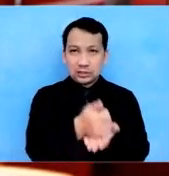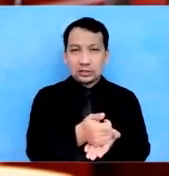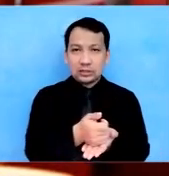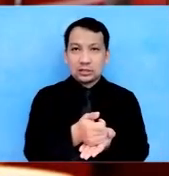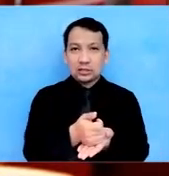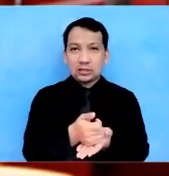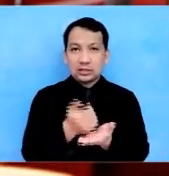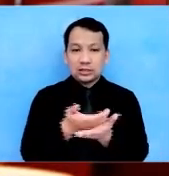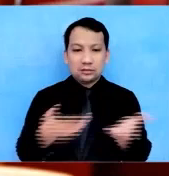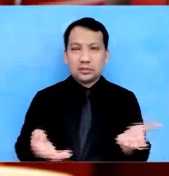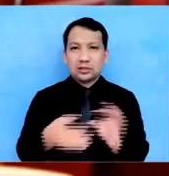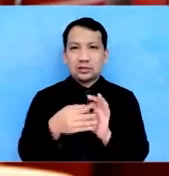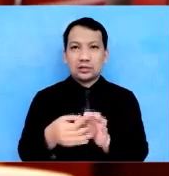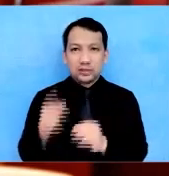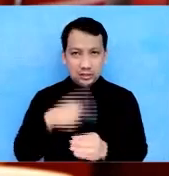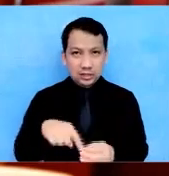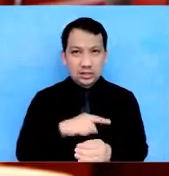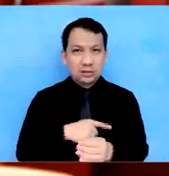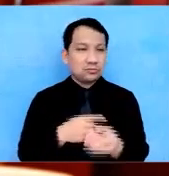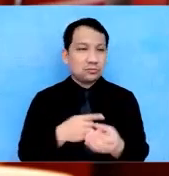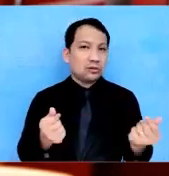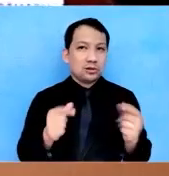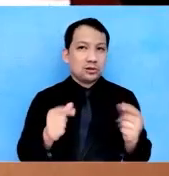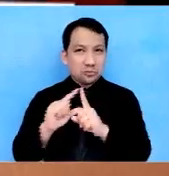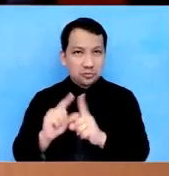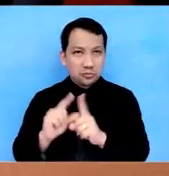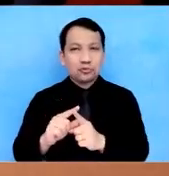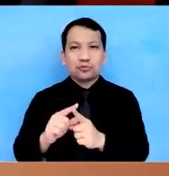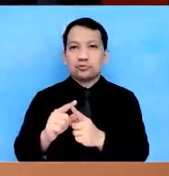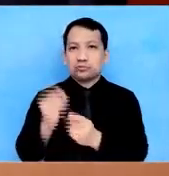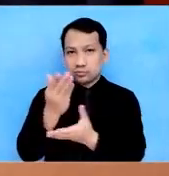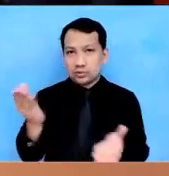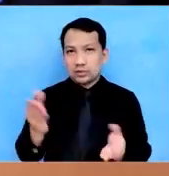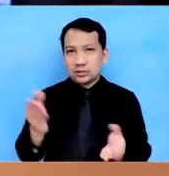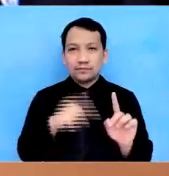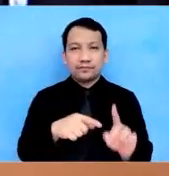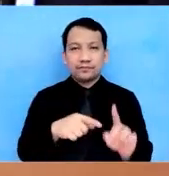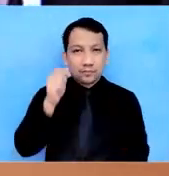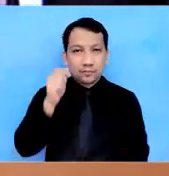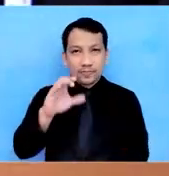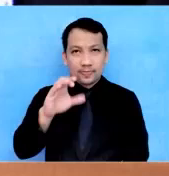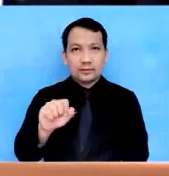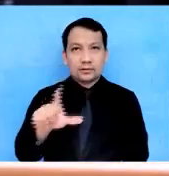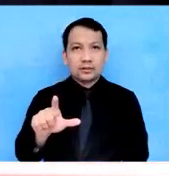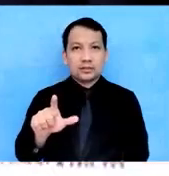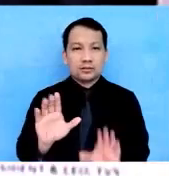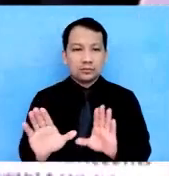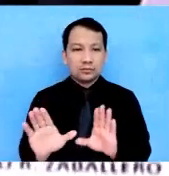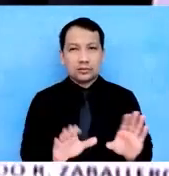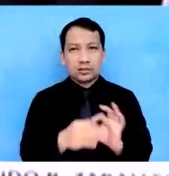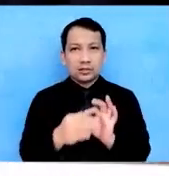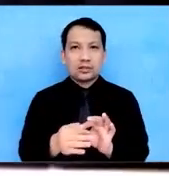sa mga material lang na bagay, pati sa mga words of wisdom. Si Alex naman, tagapagpakalma ng